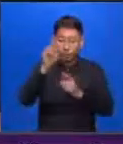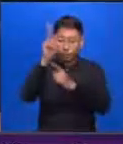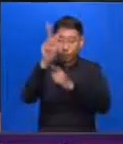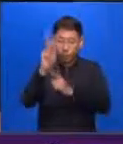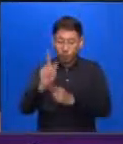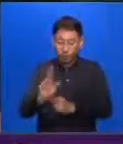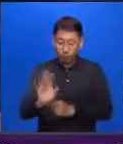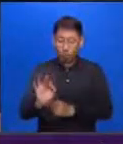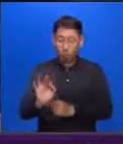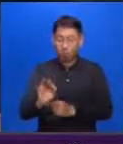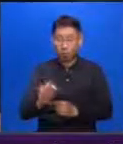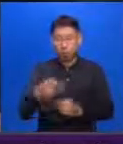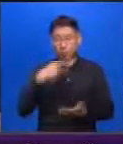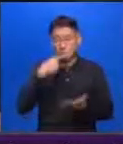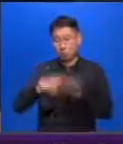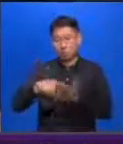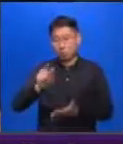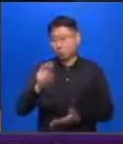มีประโยชน์อะไร